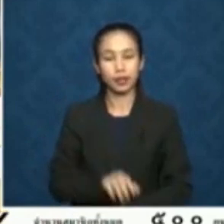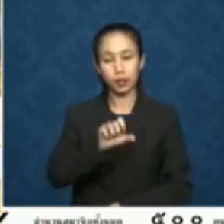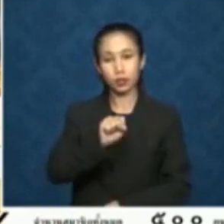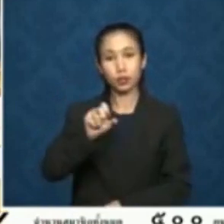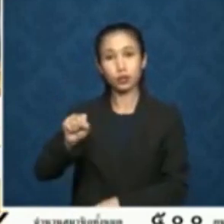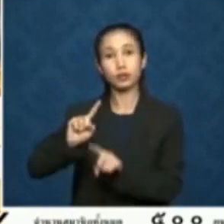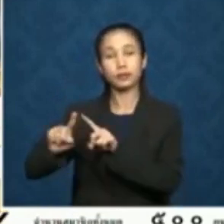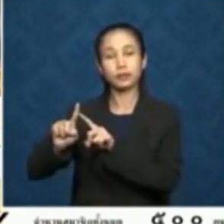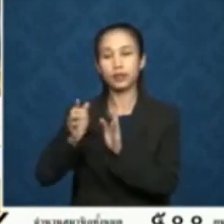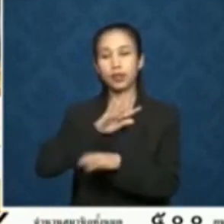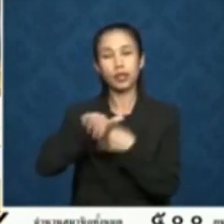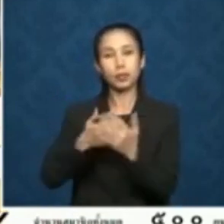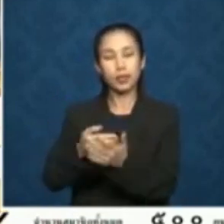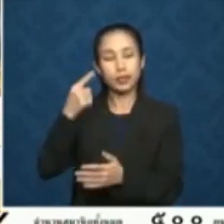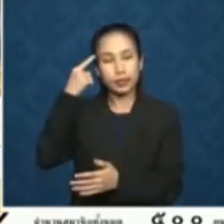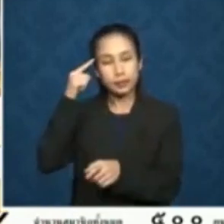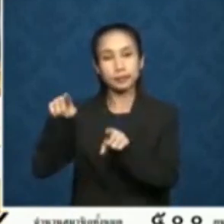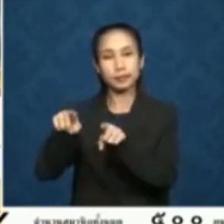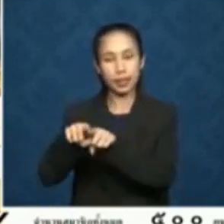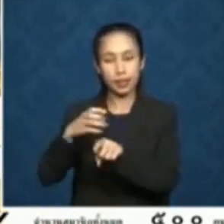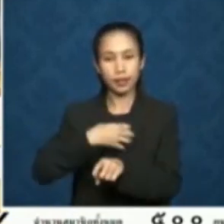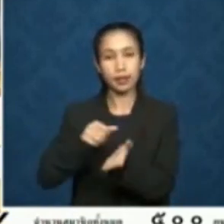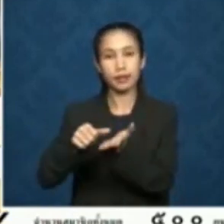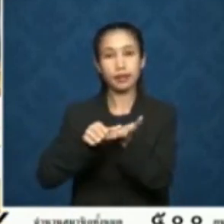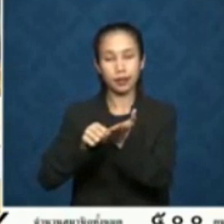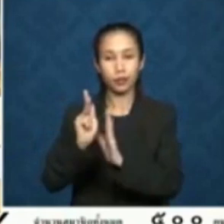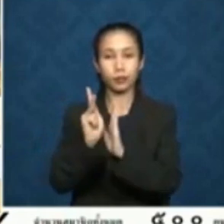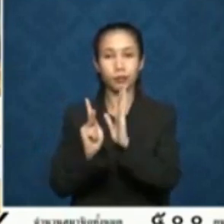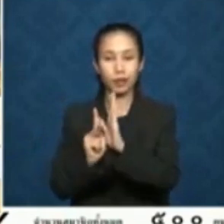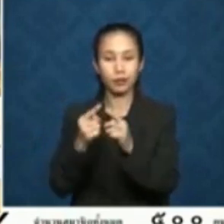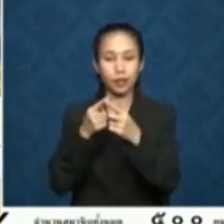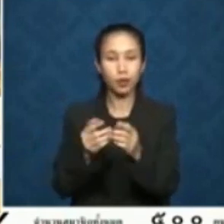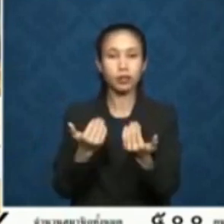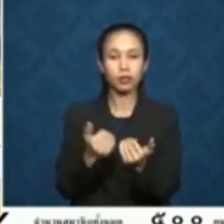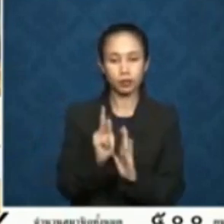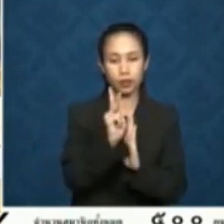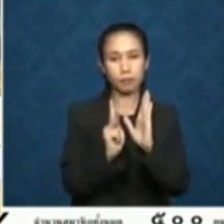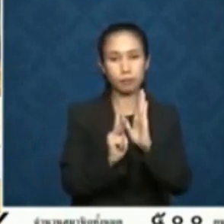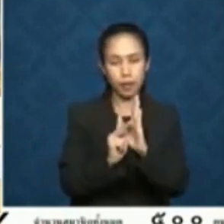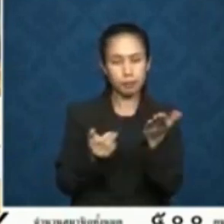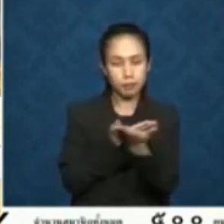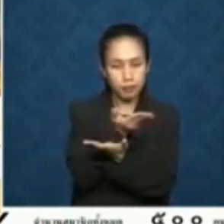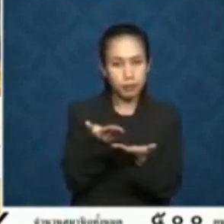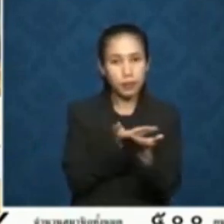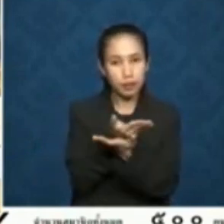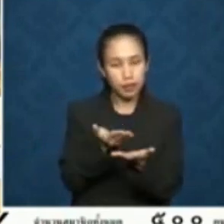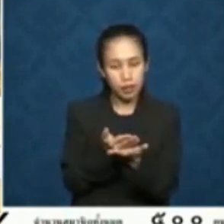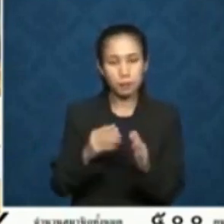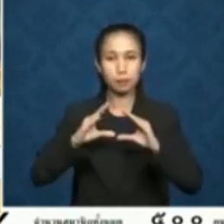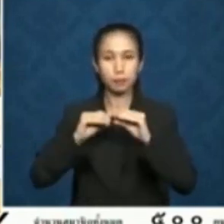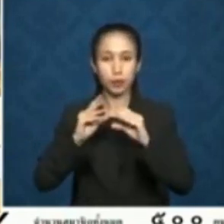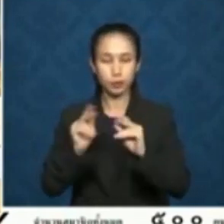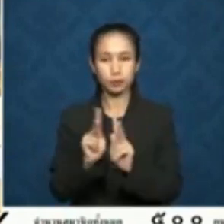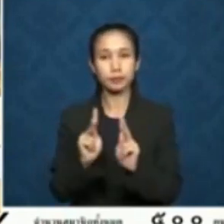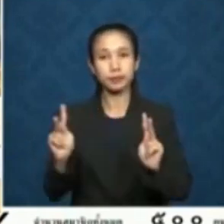านสมาชิกทุกท่านที่นำเสนอแต่เนื้ออื่นใดนะครับกฎหมายนะครับที่เราพิจารณากันอยู่แม้กระทั่งผ่านไปแล้วเข้าไปประ